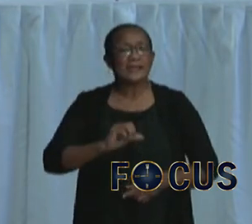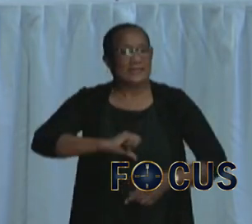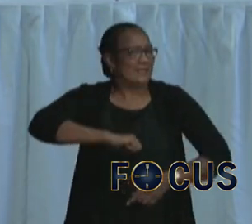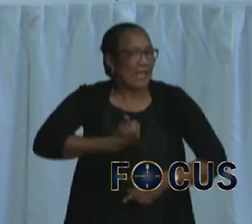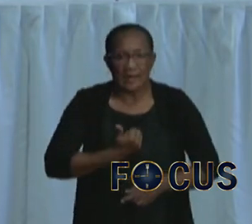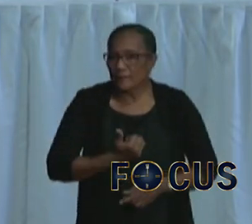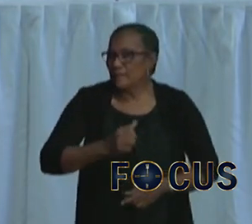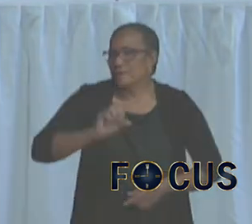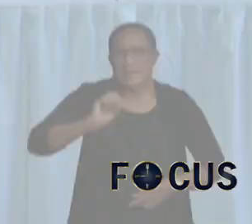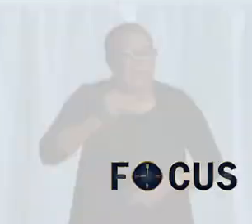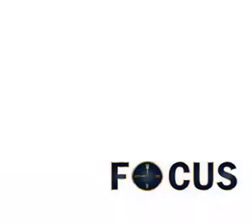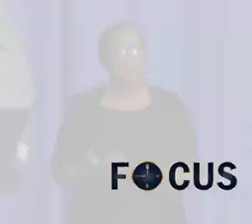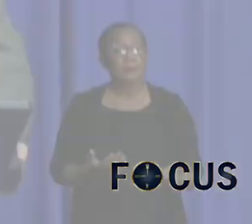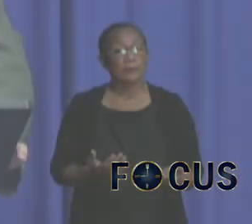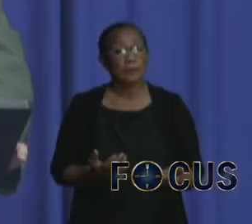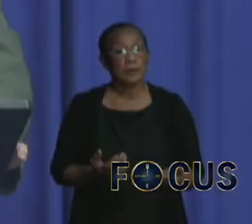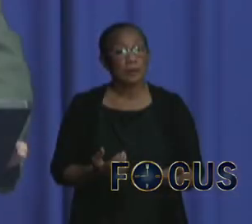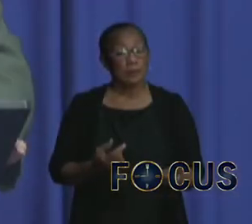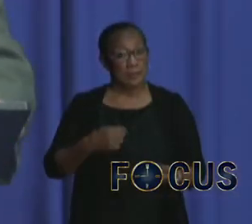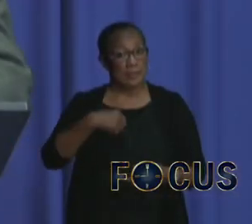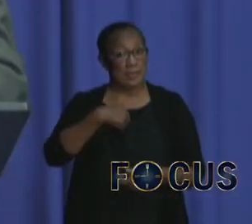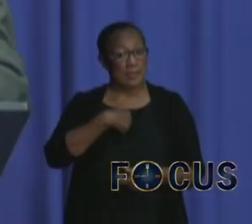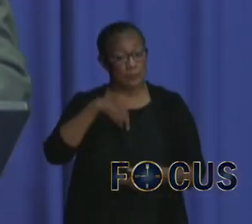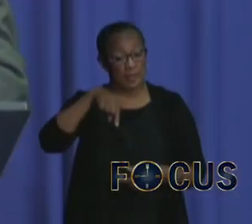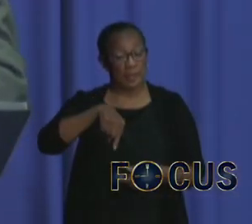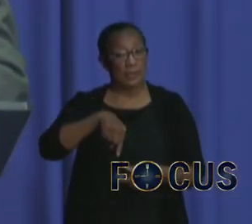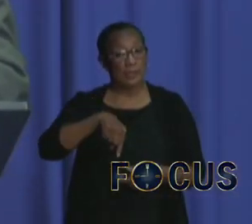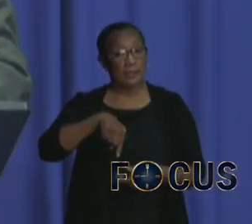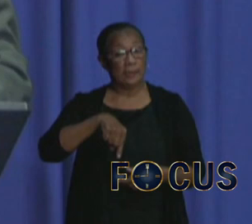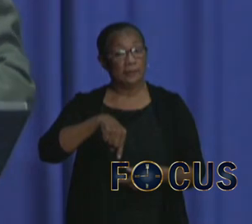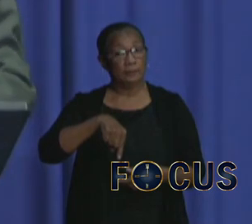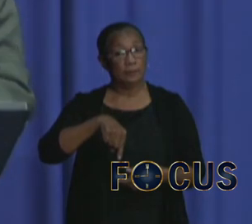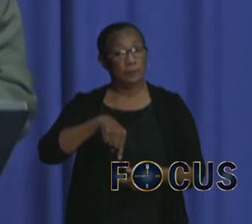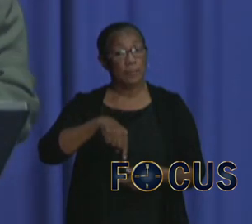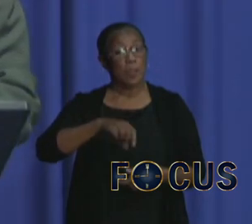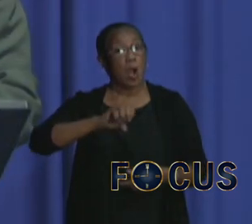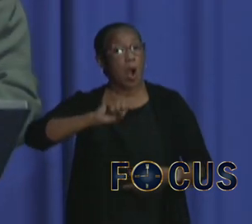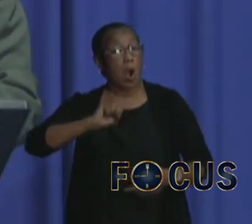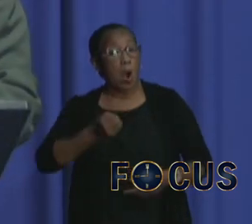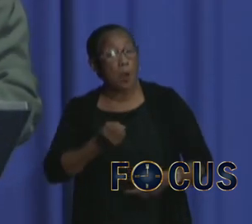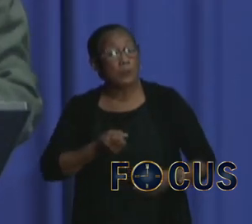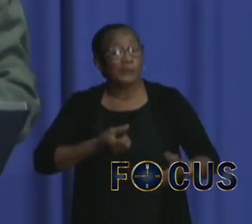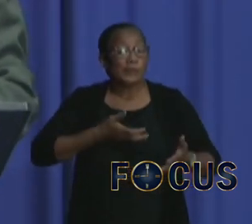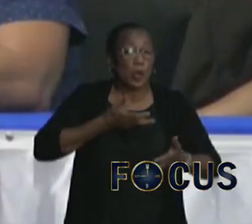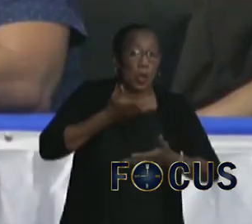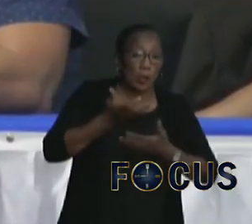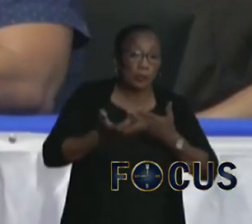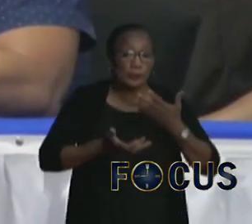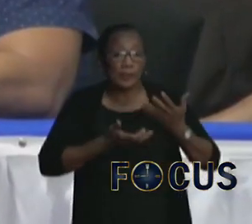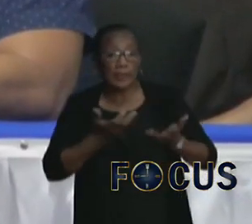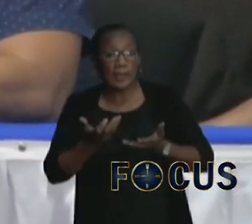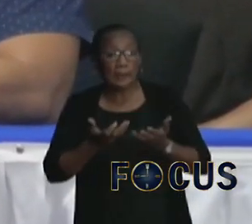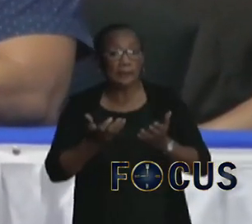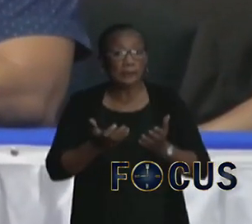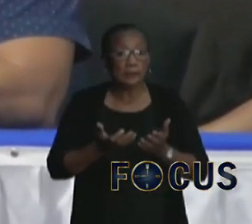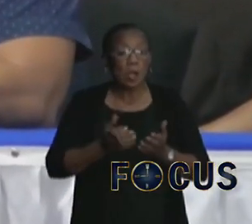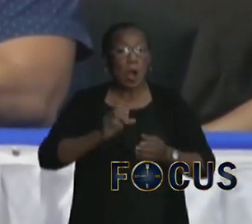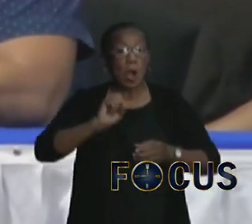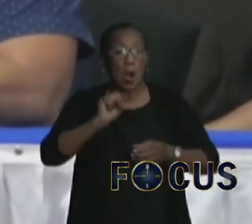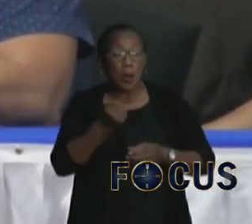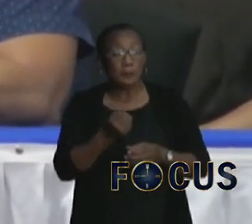niet aan de orde is. Mijn rol in deze is om een brugfunctie